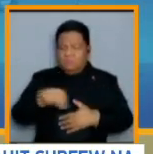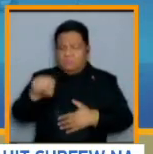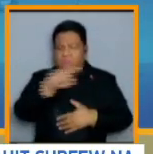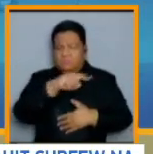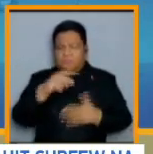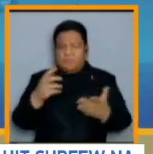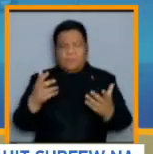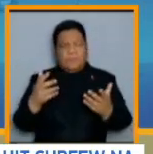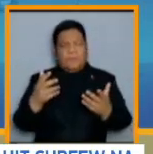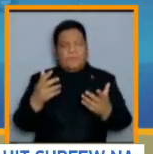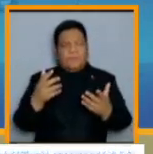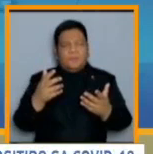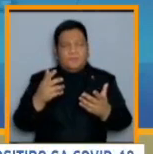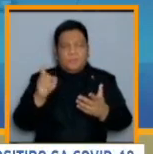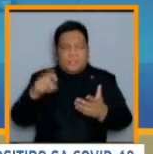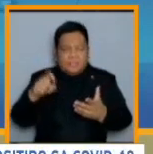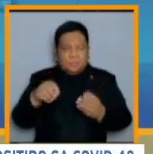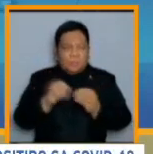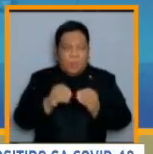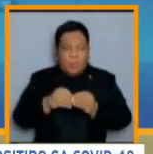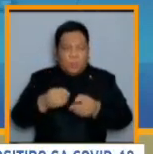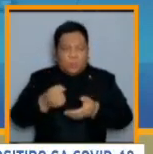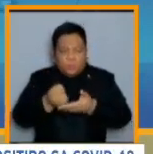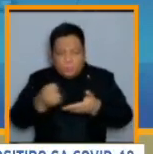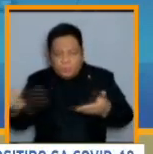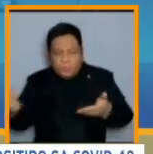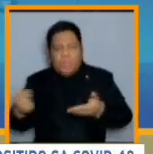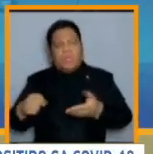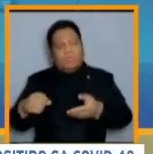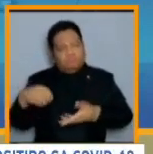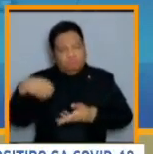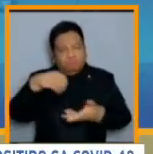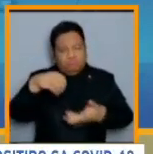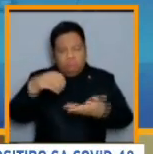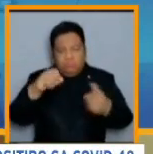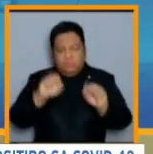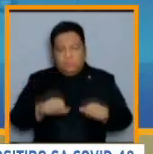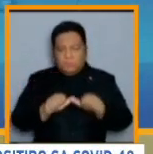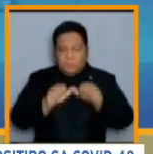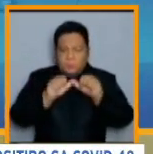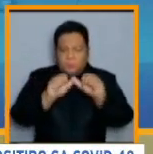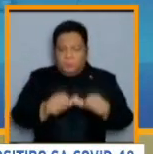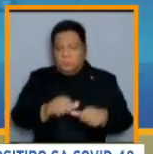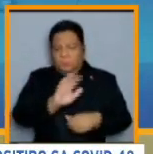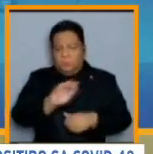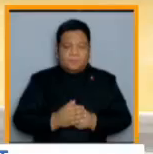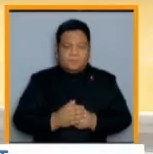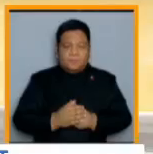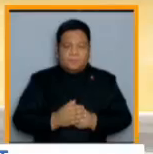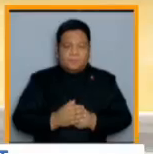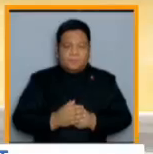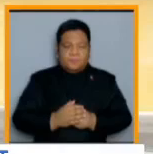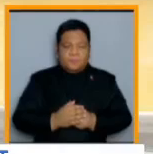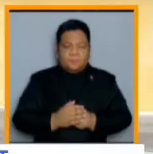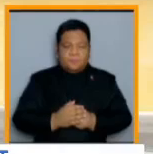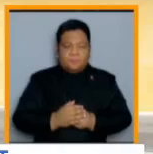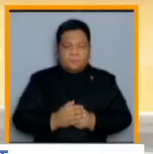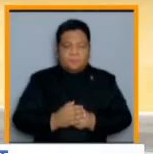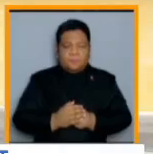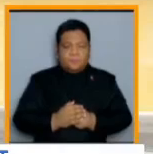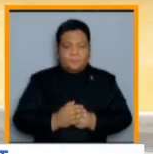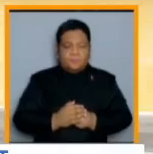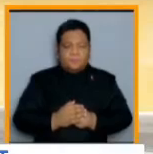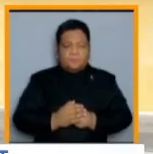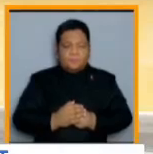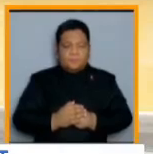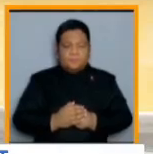supplies para ma-sustain nila sa kada adlaw nila na pagtaon. Lumubog sa dagat